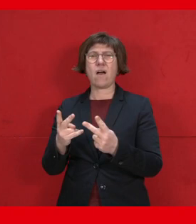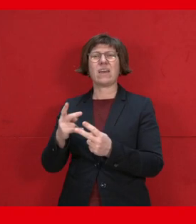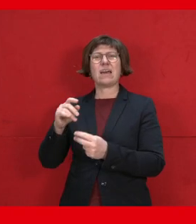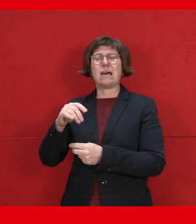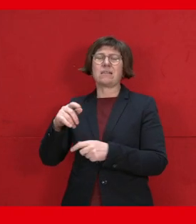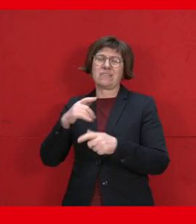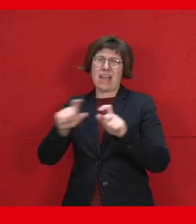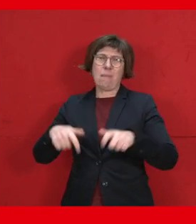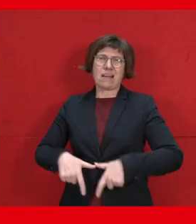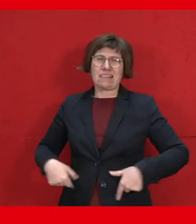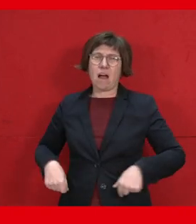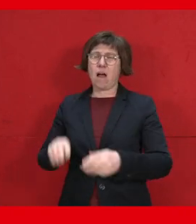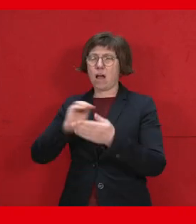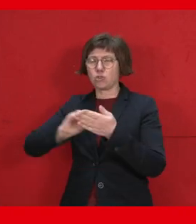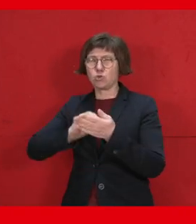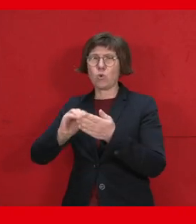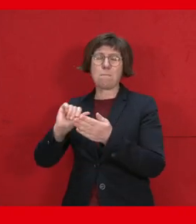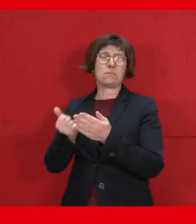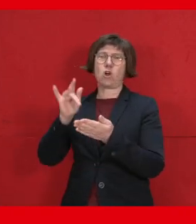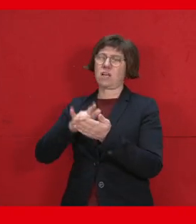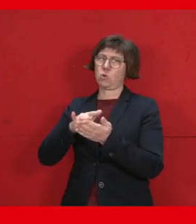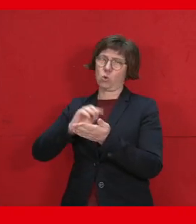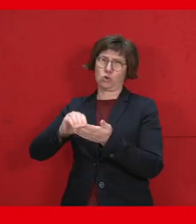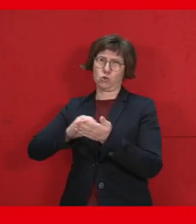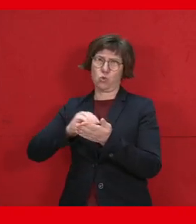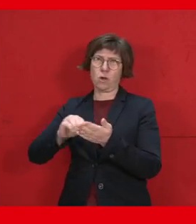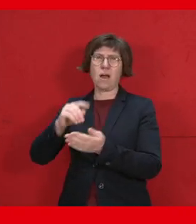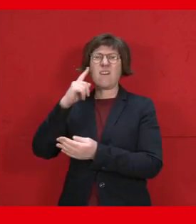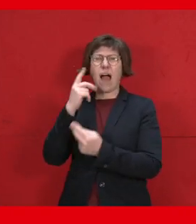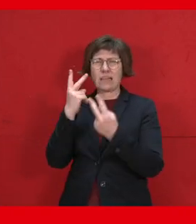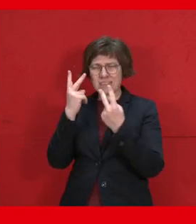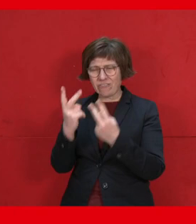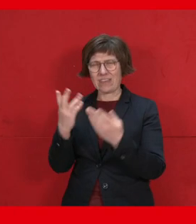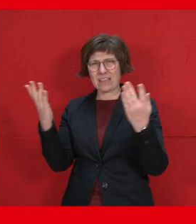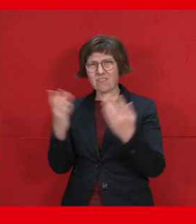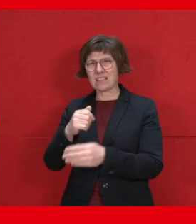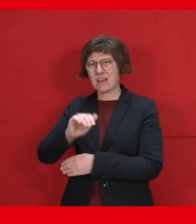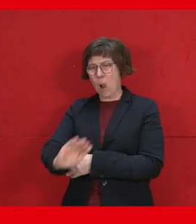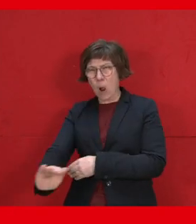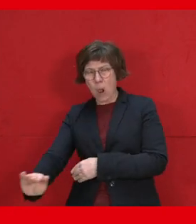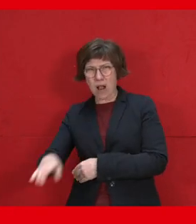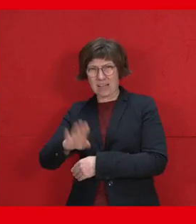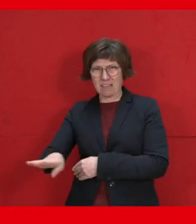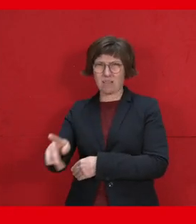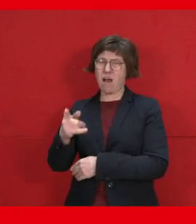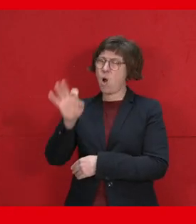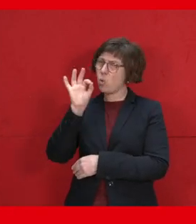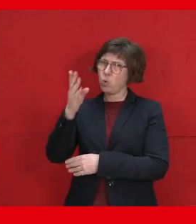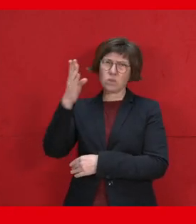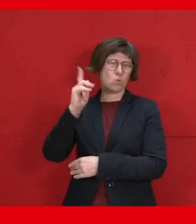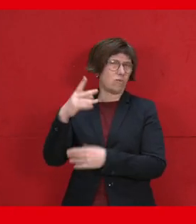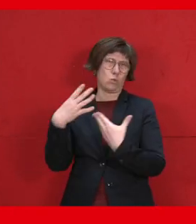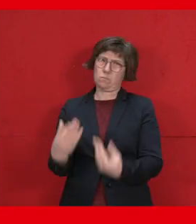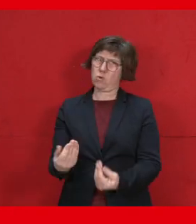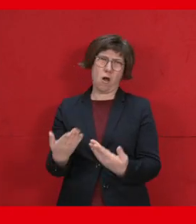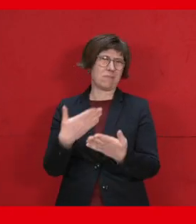um Kitas und Schulen, insbesondere Grundschulen. Wir wissen, dass es ganz wichtig ist, dass wir die Jüngsten in unserem Land mit einer guten Zukunft versehen. Und